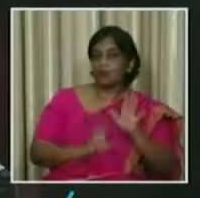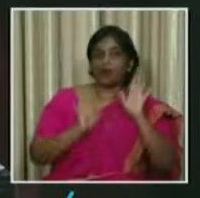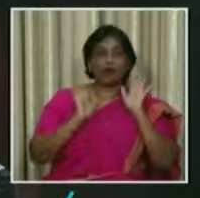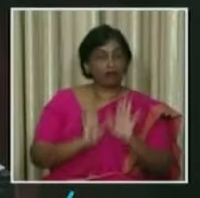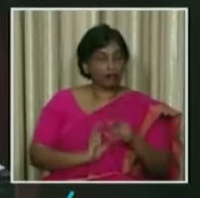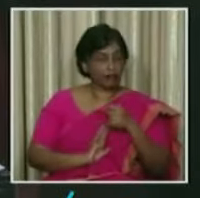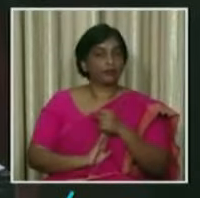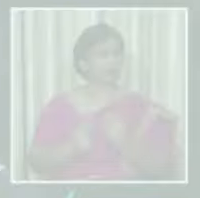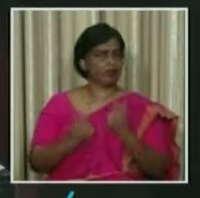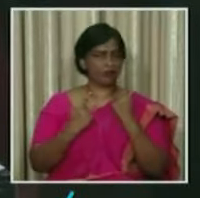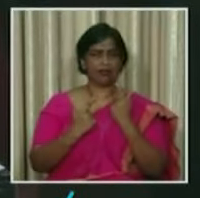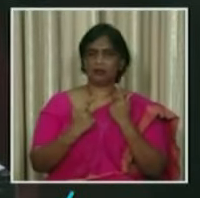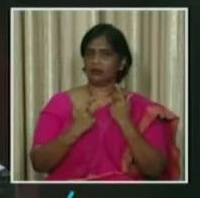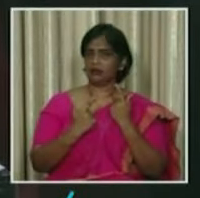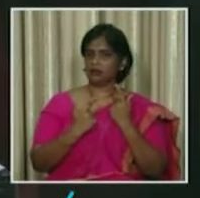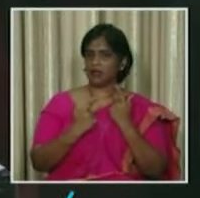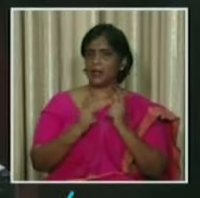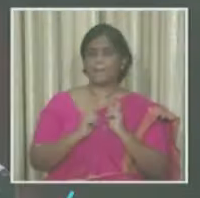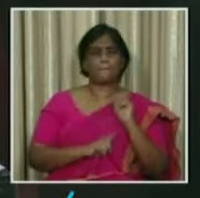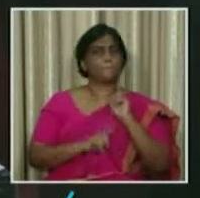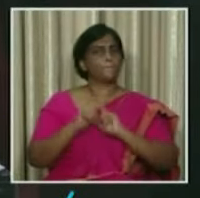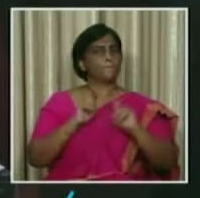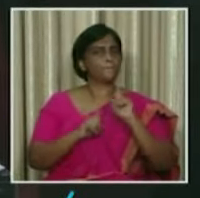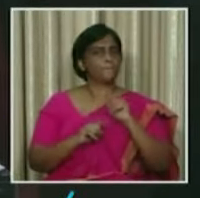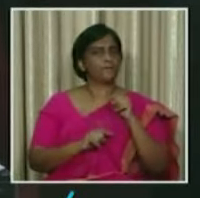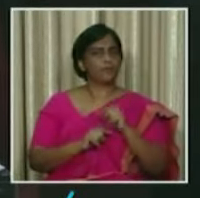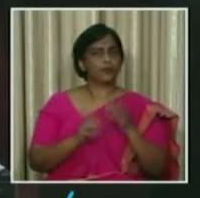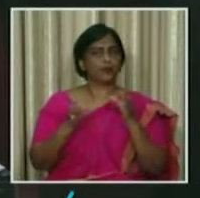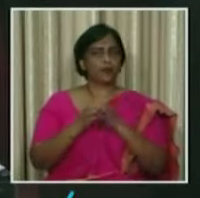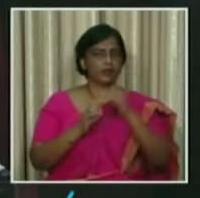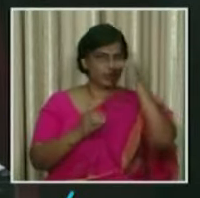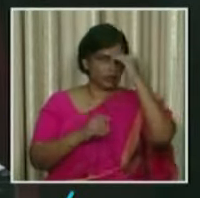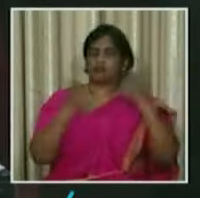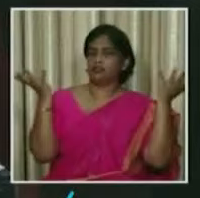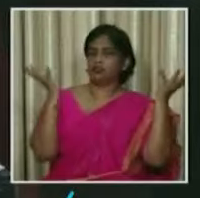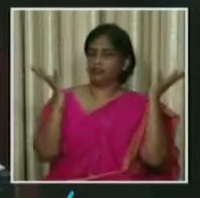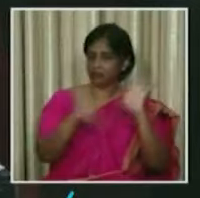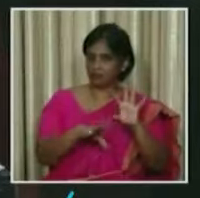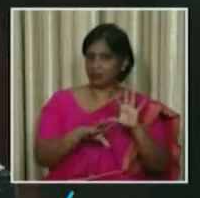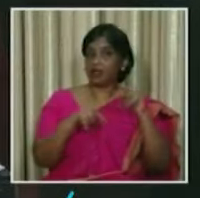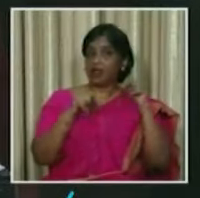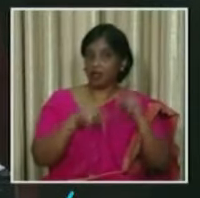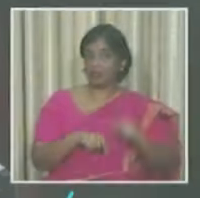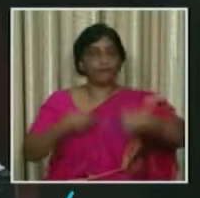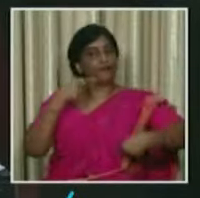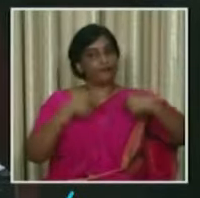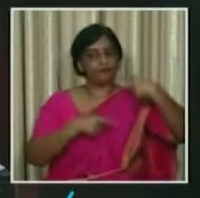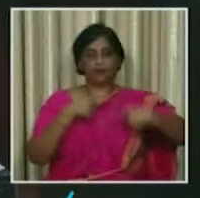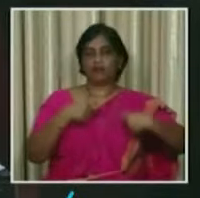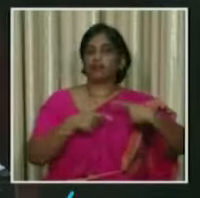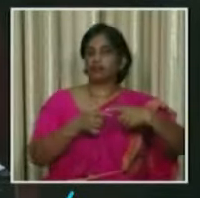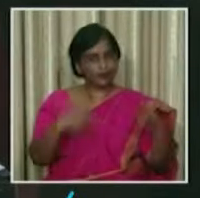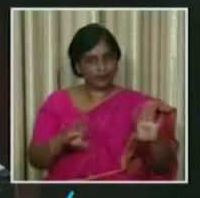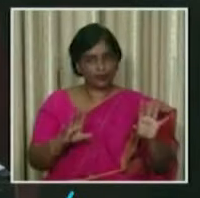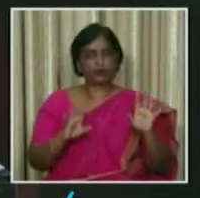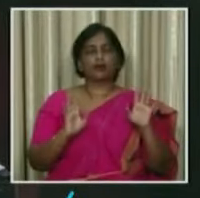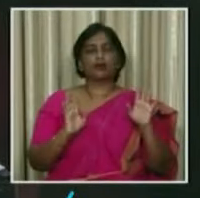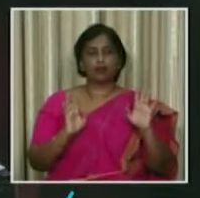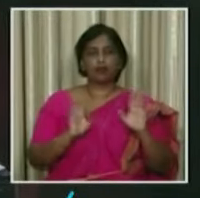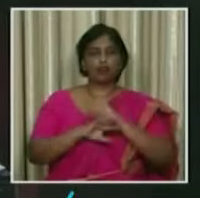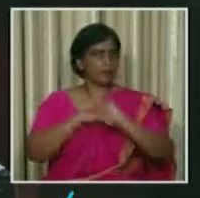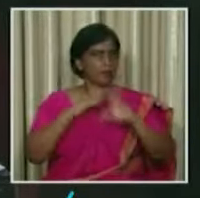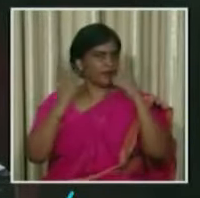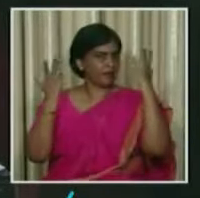වුණා. හදිසියෙම පාර්ලිමේන්තු පක්ෂනායකින්ගේ රැස්වීමක් ඇදවල අදයි හෙටයි විවාදයකුත් කරනවයි කියලා ඔක්කොම